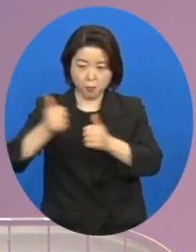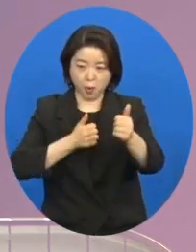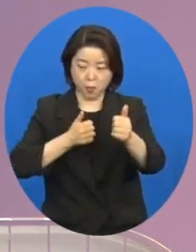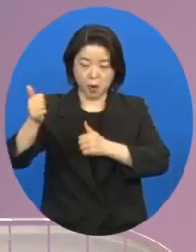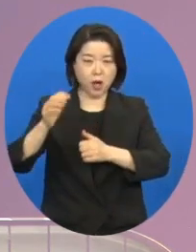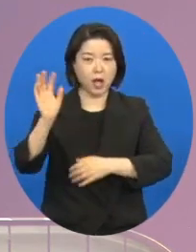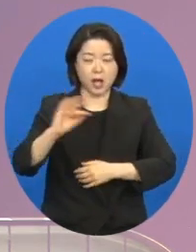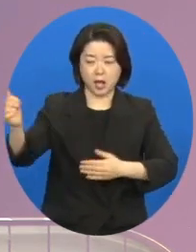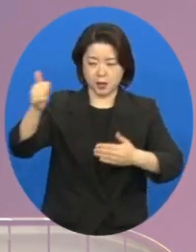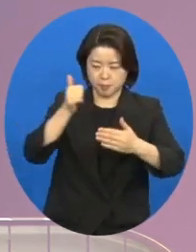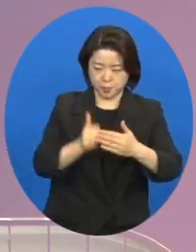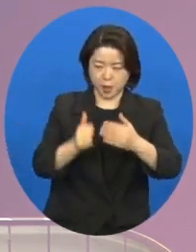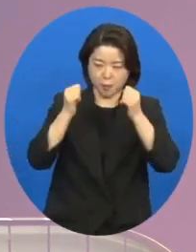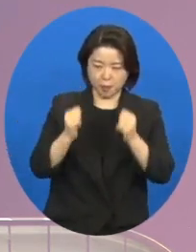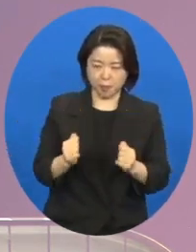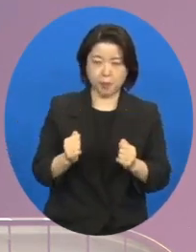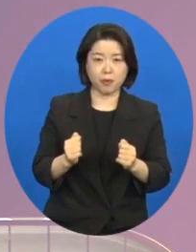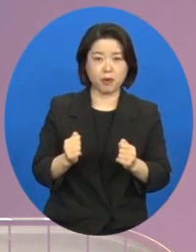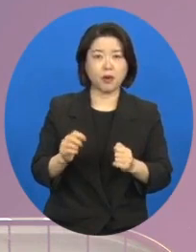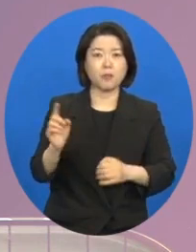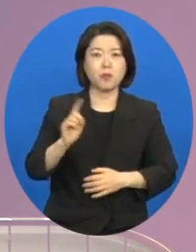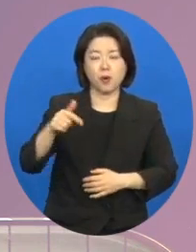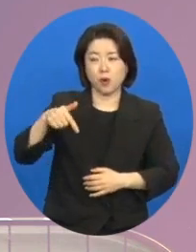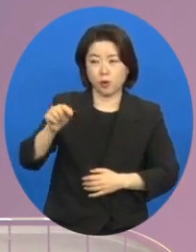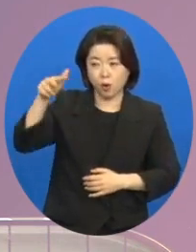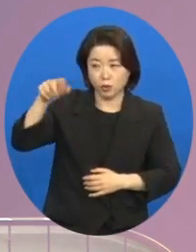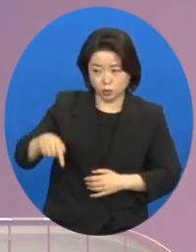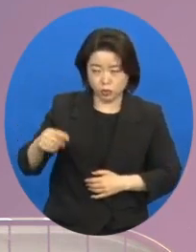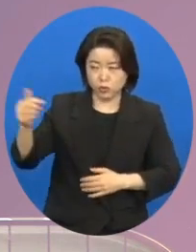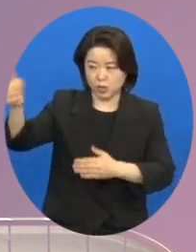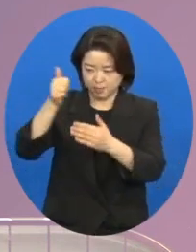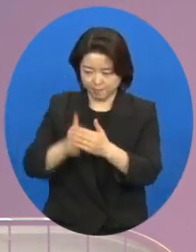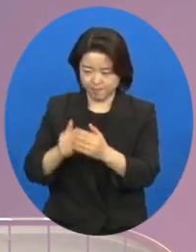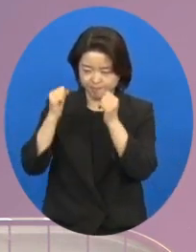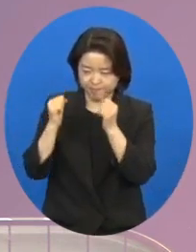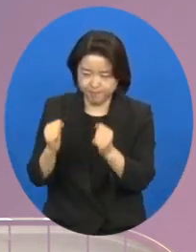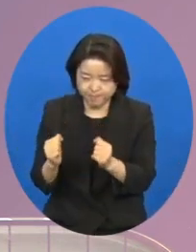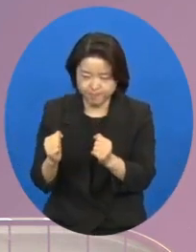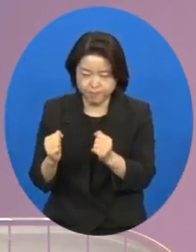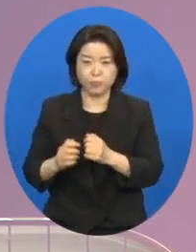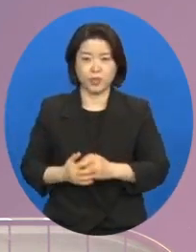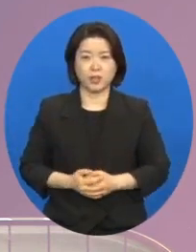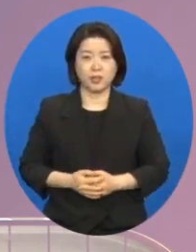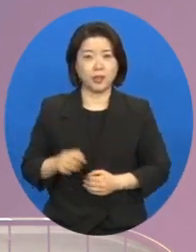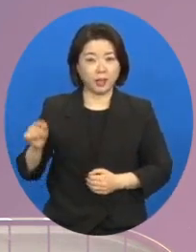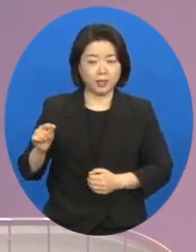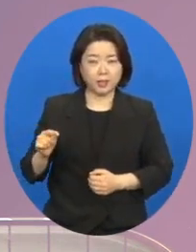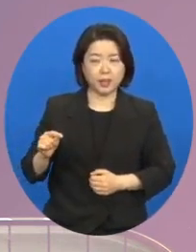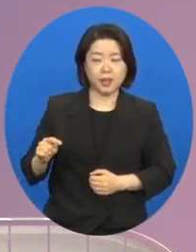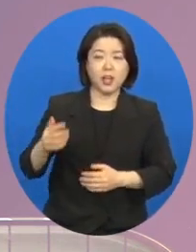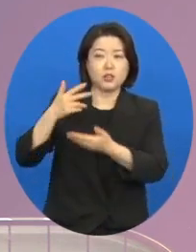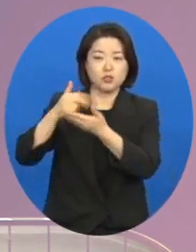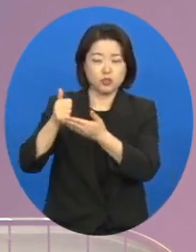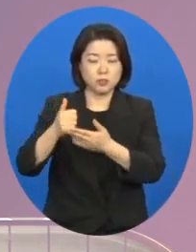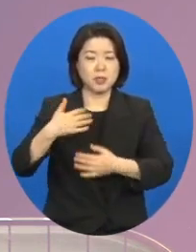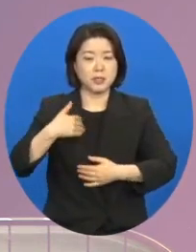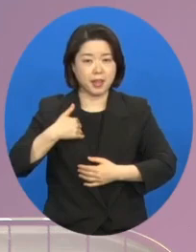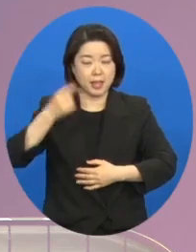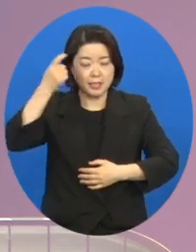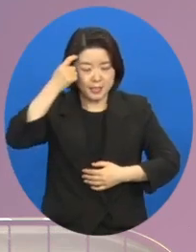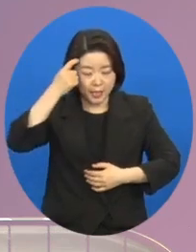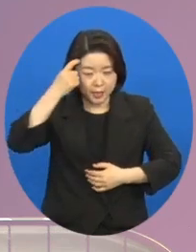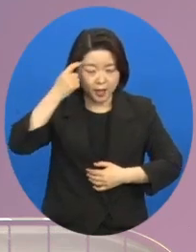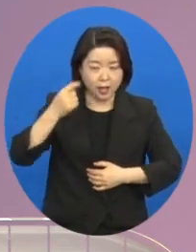것이죠. 주님을 사랑하는 사람은 주님이 거주하는 자입니다. 그리하여 주님이 그 사람의 생각과 사고와 감정과